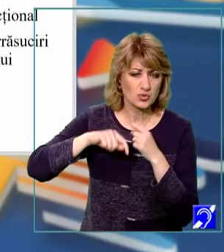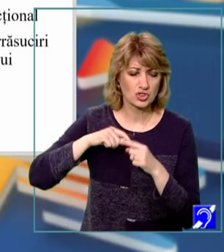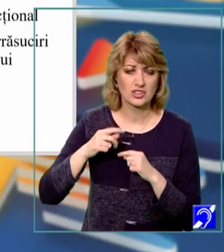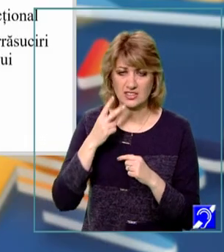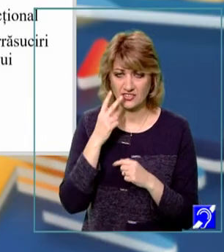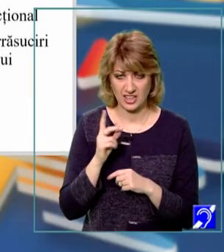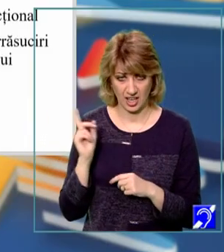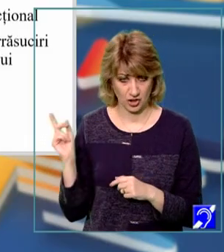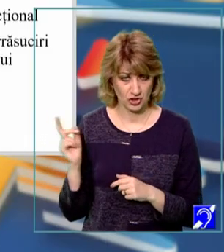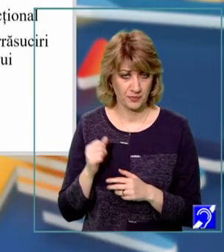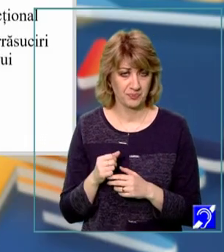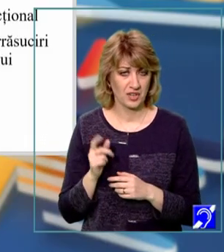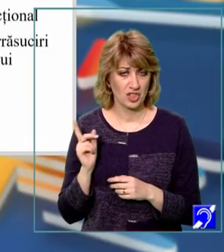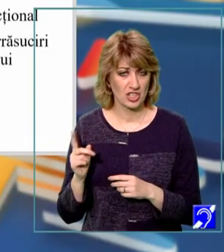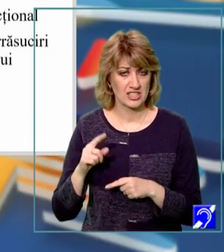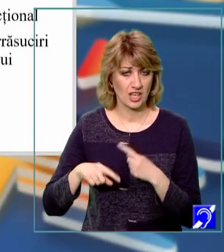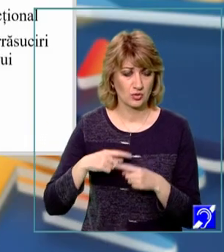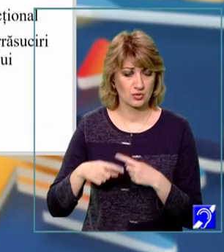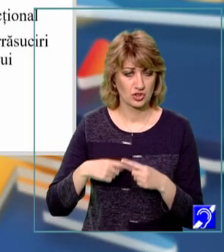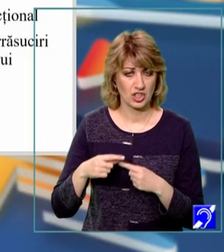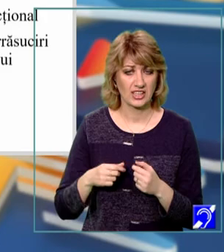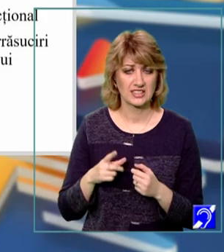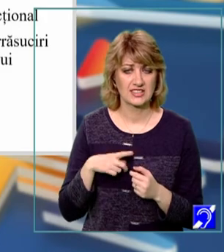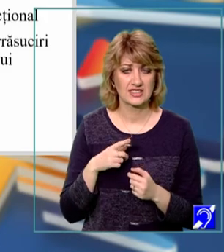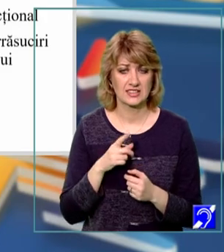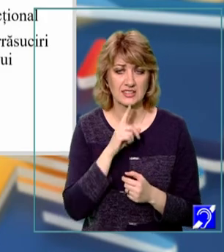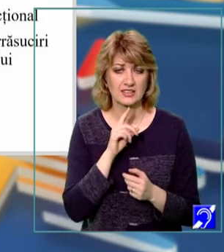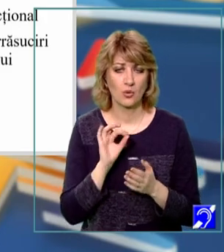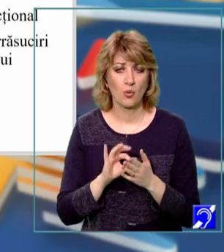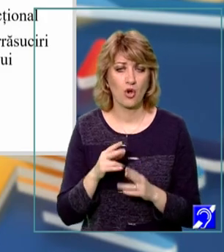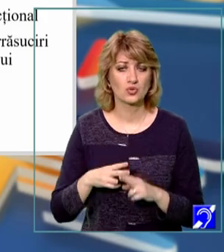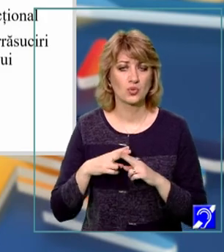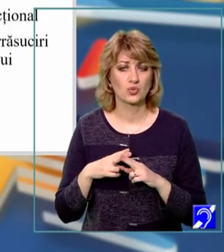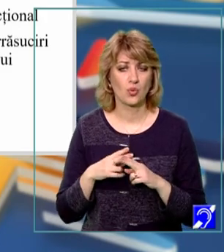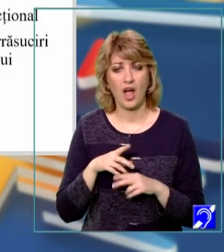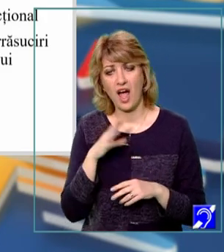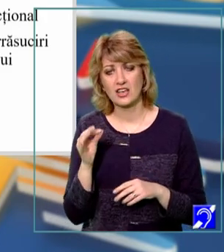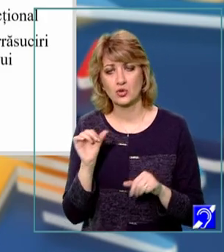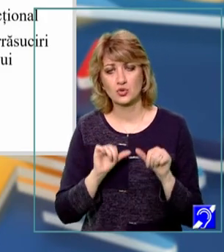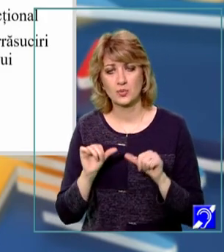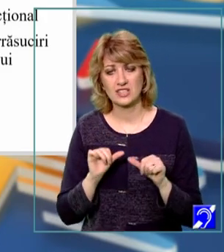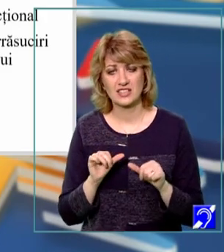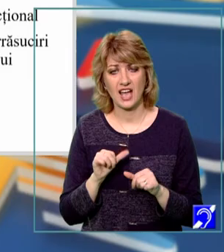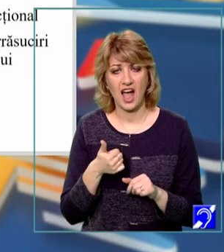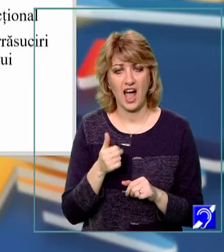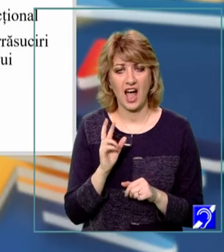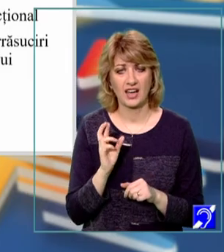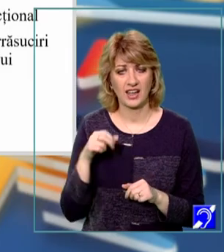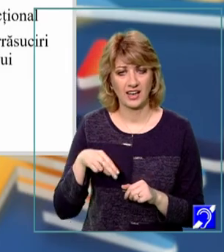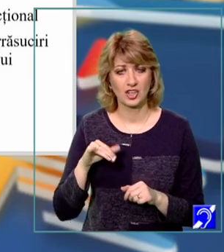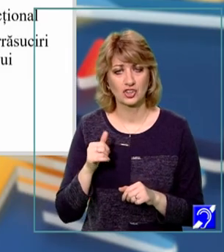aici, aceste răsuciri și super răsuciri fiind menținute cu ajutorul altor substanțe, ARN și chiar